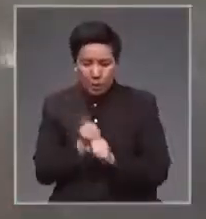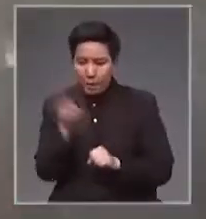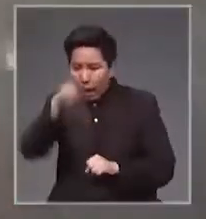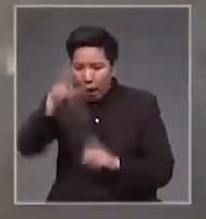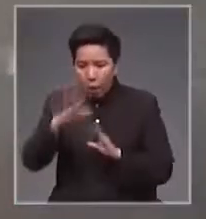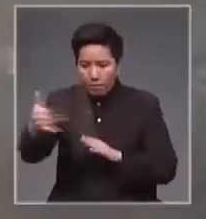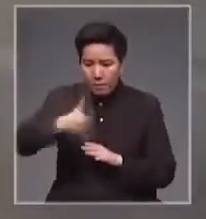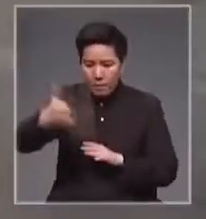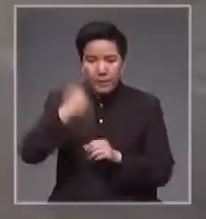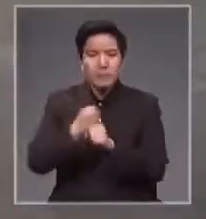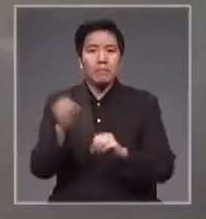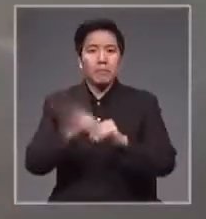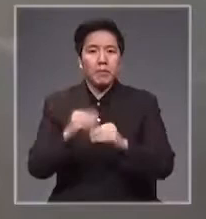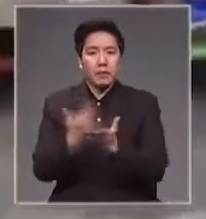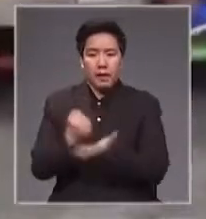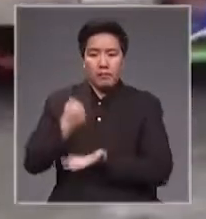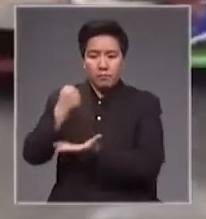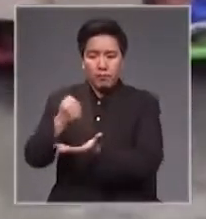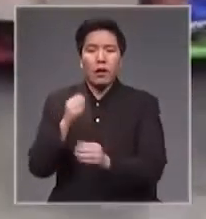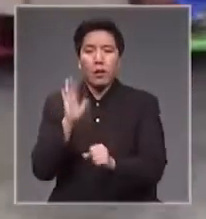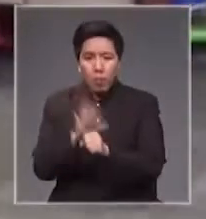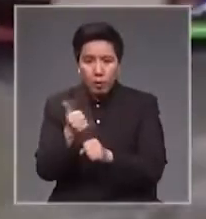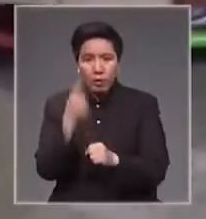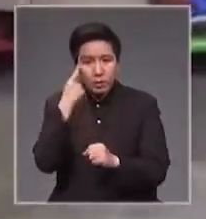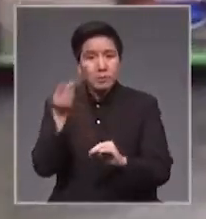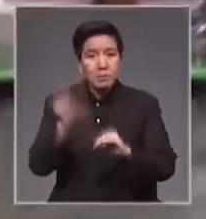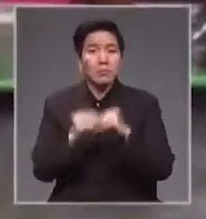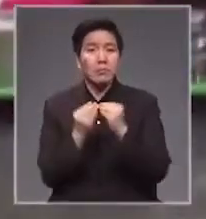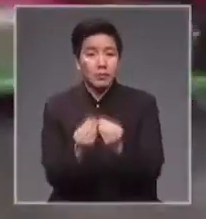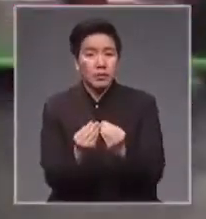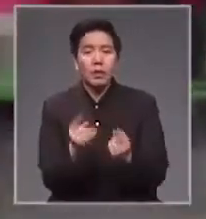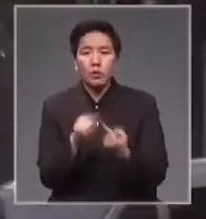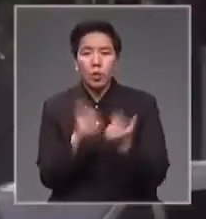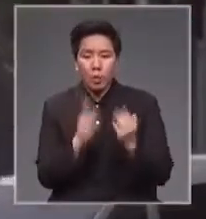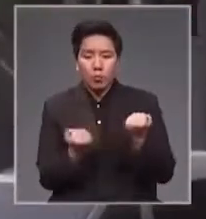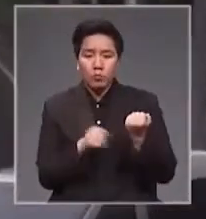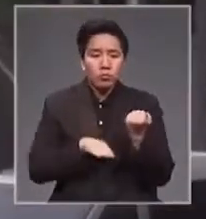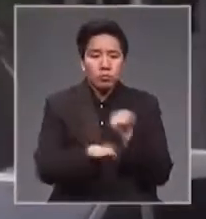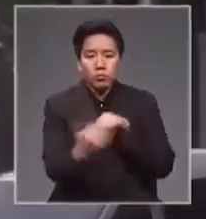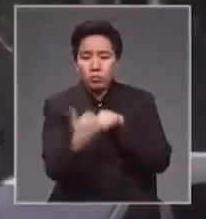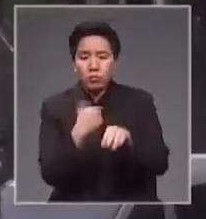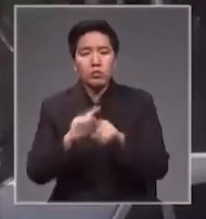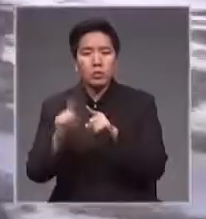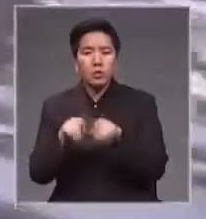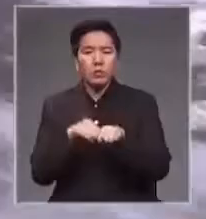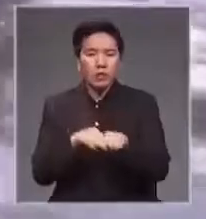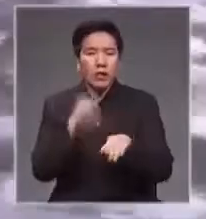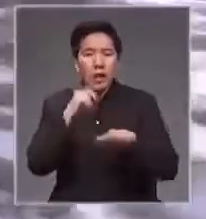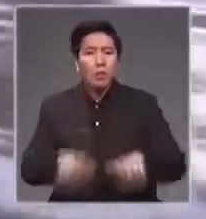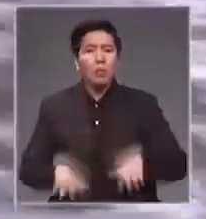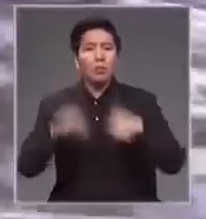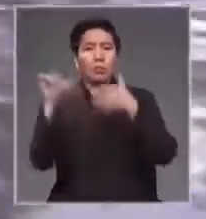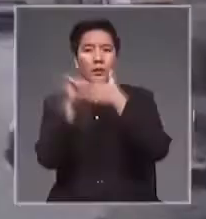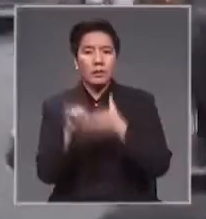อยู่หรือเพิ่มเติมได้จำนวนหนึ่งนะครับเพื่ออำนวยความสะดวกในการเดินทางในการจราจรที่ติดขัดนะครับแก้ปัญหาร